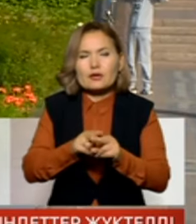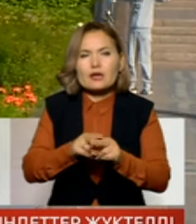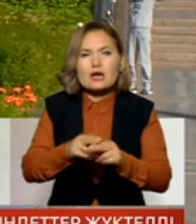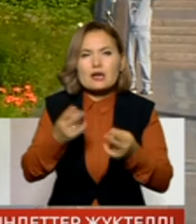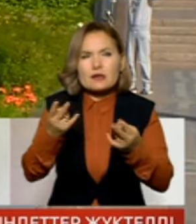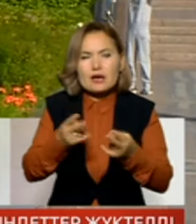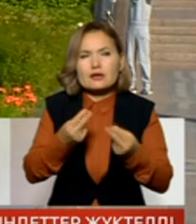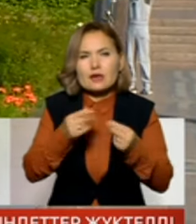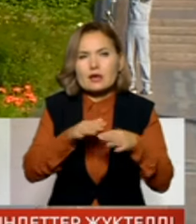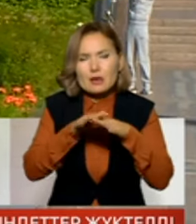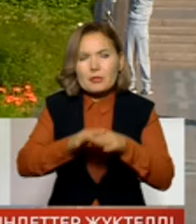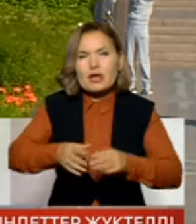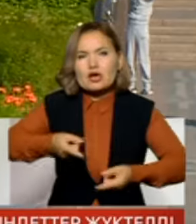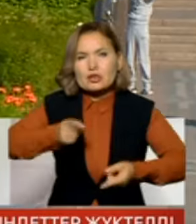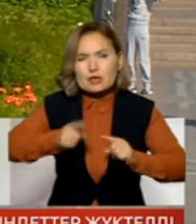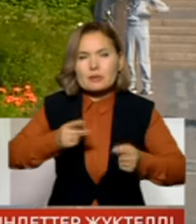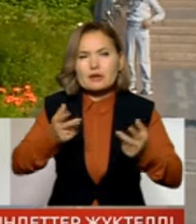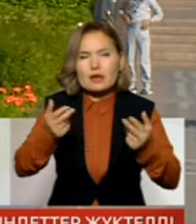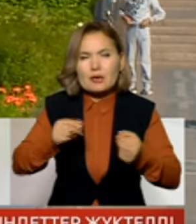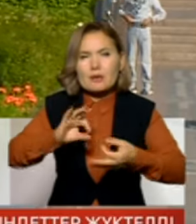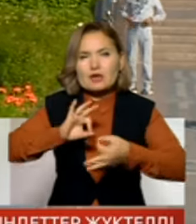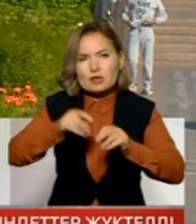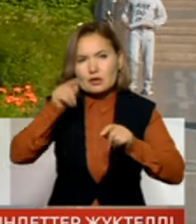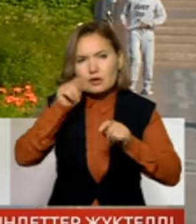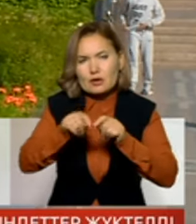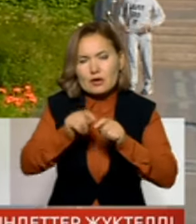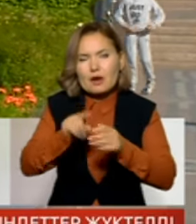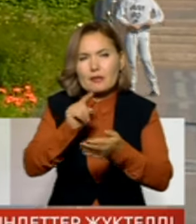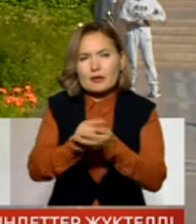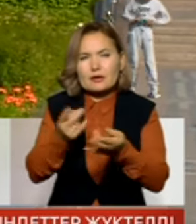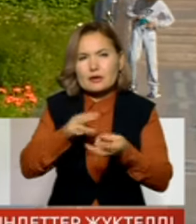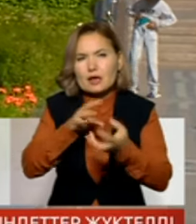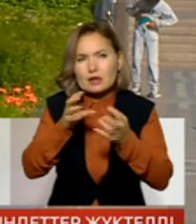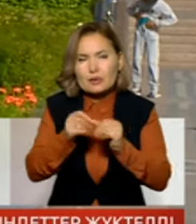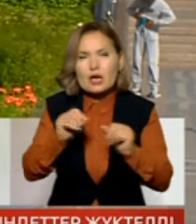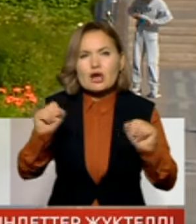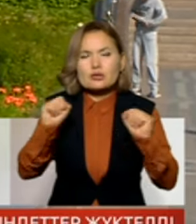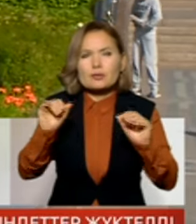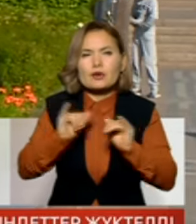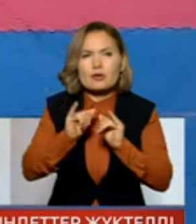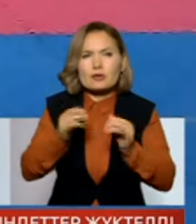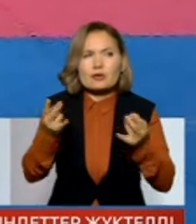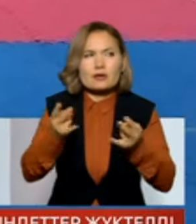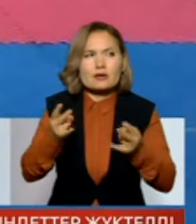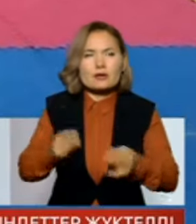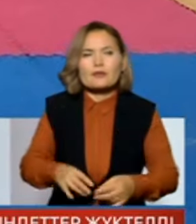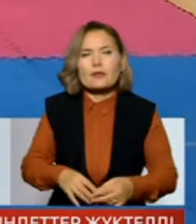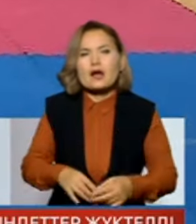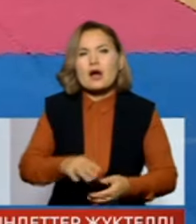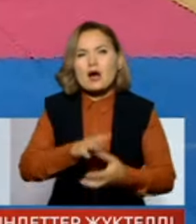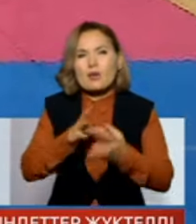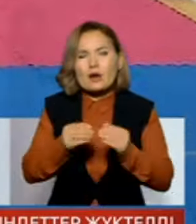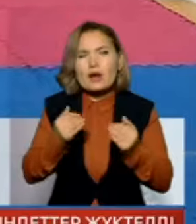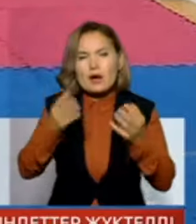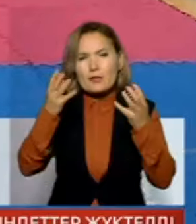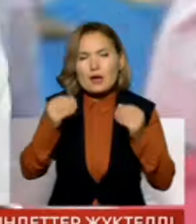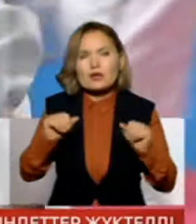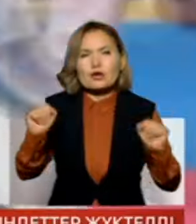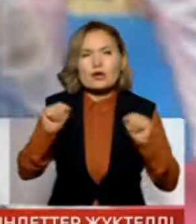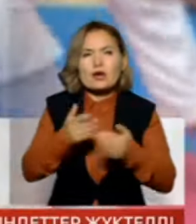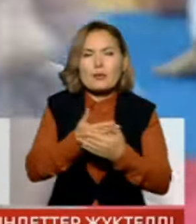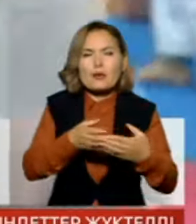керек. Оны шынымен де сараптама жасалса, анализ жасалынып барып қана шешілсе деген ой бар. Сарапшылардың айтуынша қазір түрлі